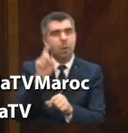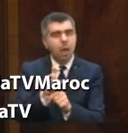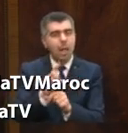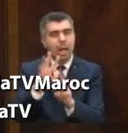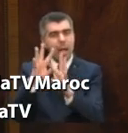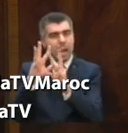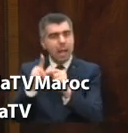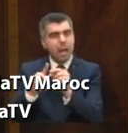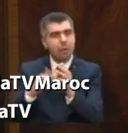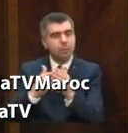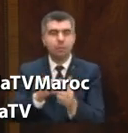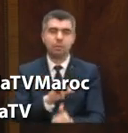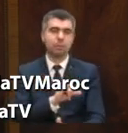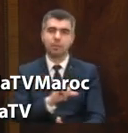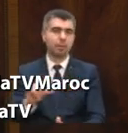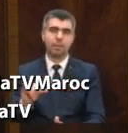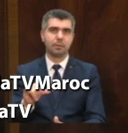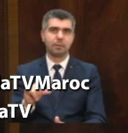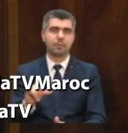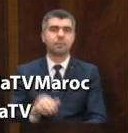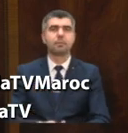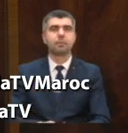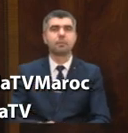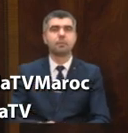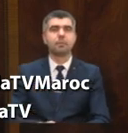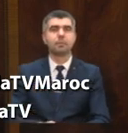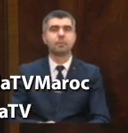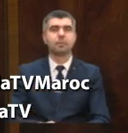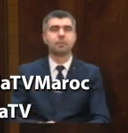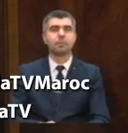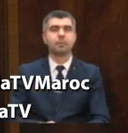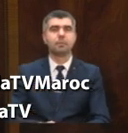ولن نسائلكم عن الإنجازات، ولكننا